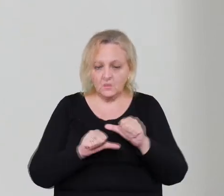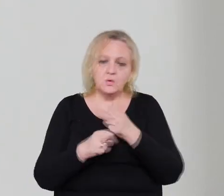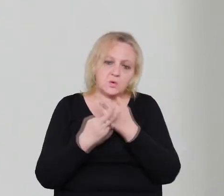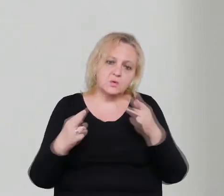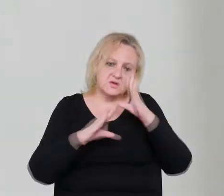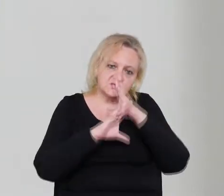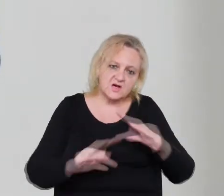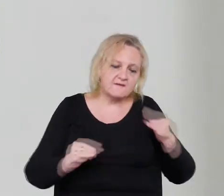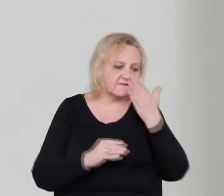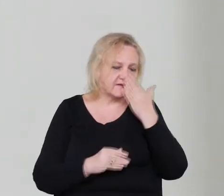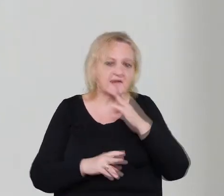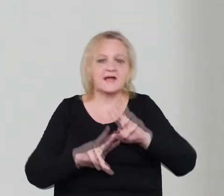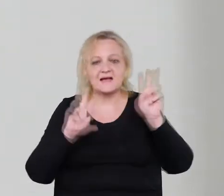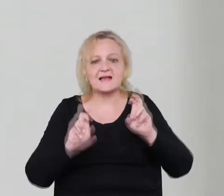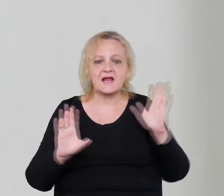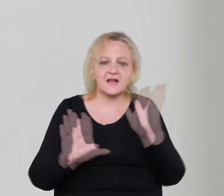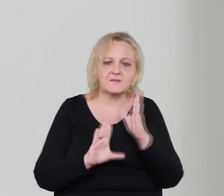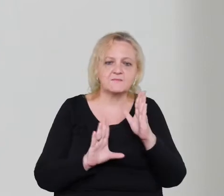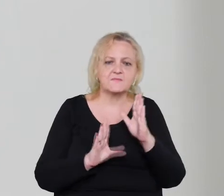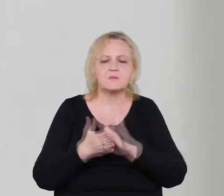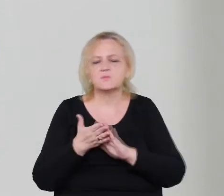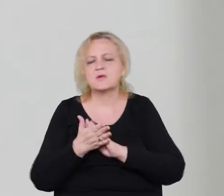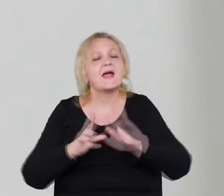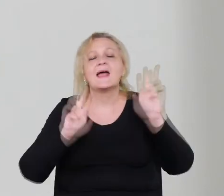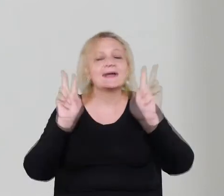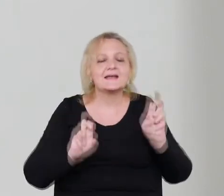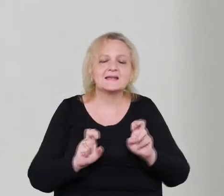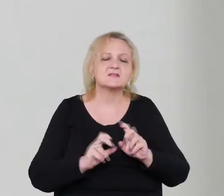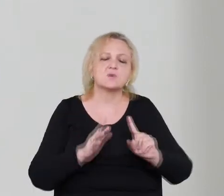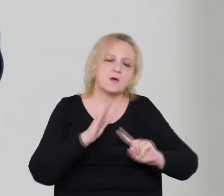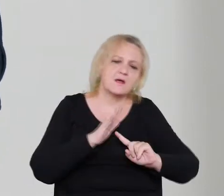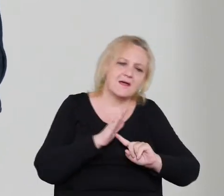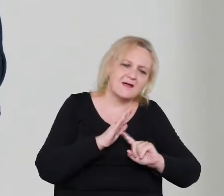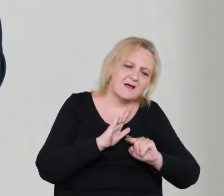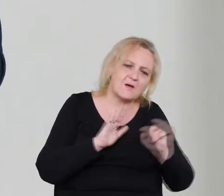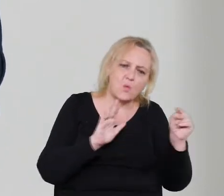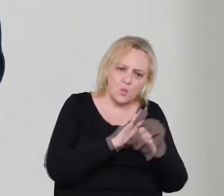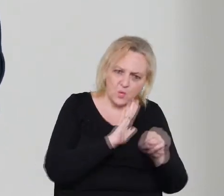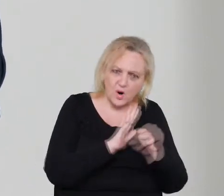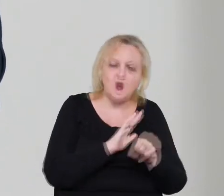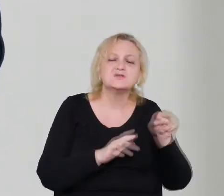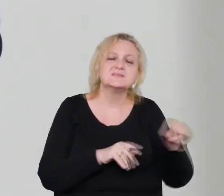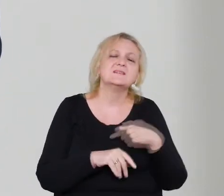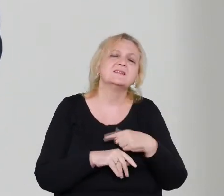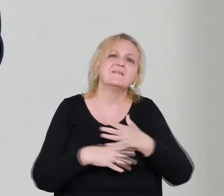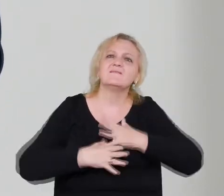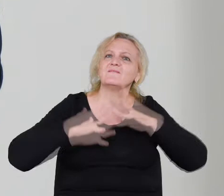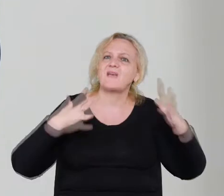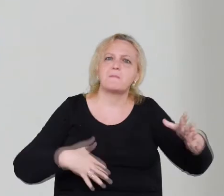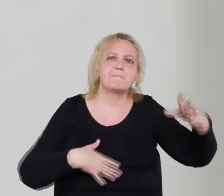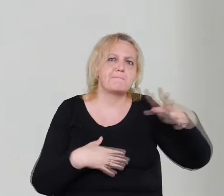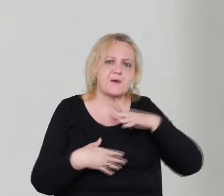różnych szacunków wynika że kryzys klimatyczny przetworzył sferze kryzys uchodźców 2015 roku przypomnę taki największy